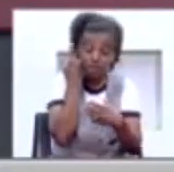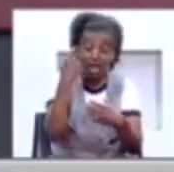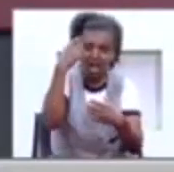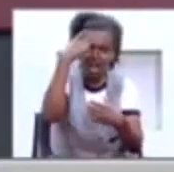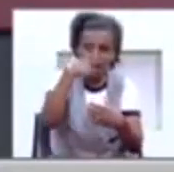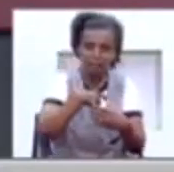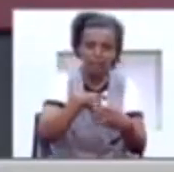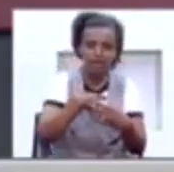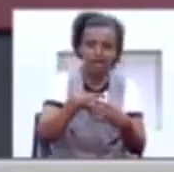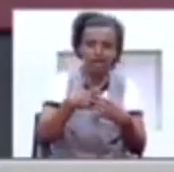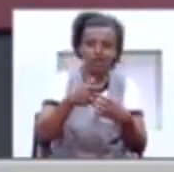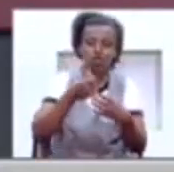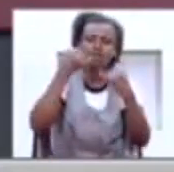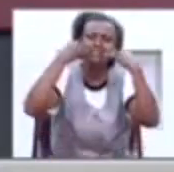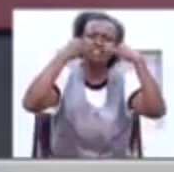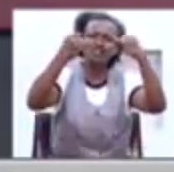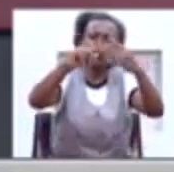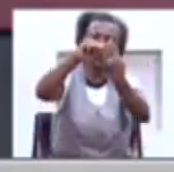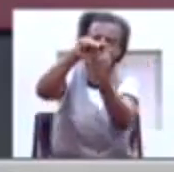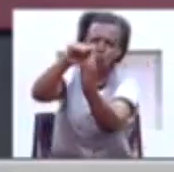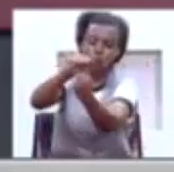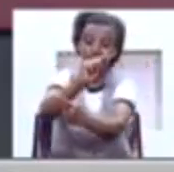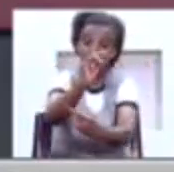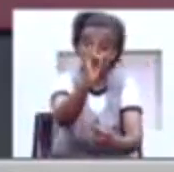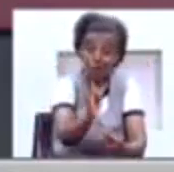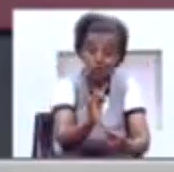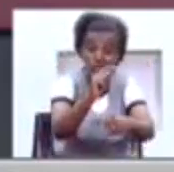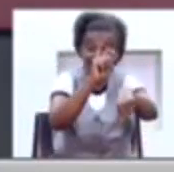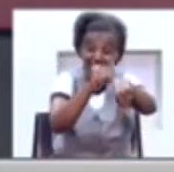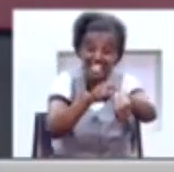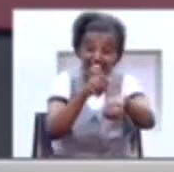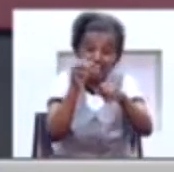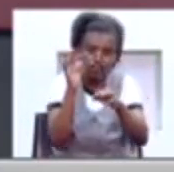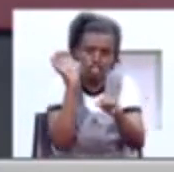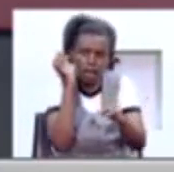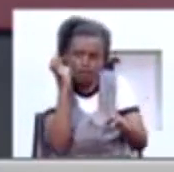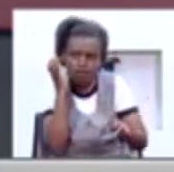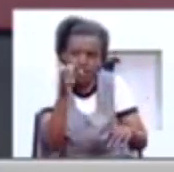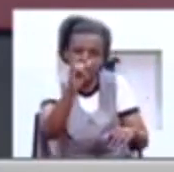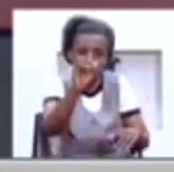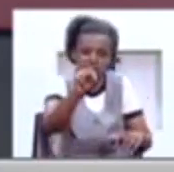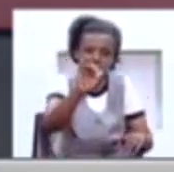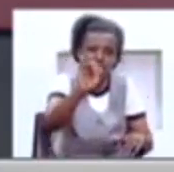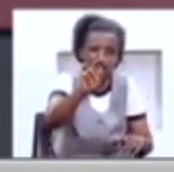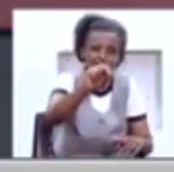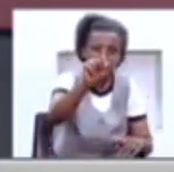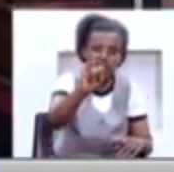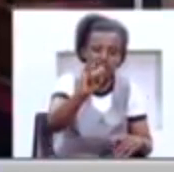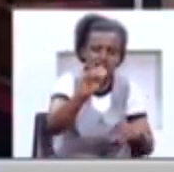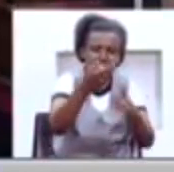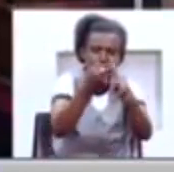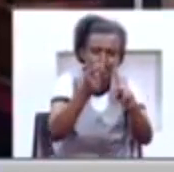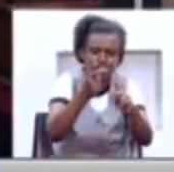abaturage bakangurirwaga kuzica abatutsi igihe bazumva ko inyenzi zateye baturutse ku mpaka wa Rwanda n'u